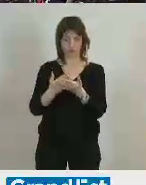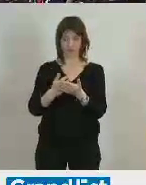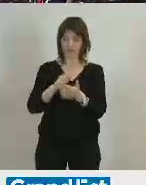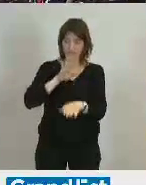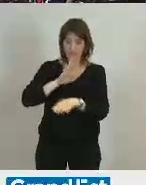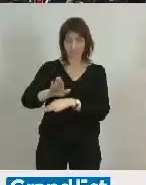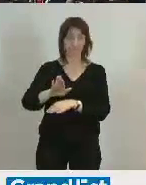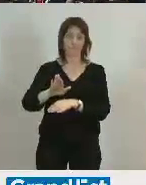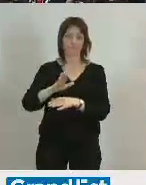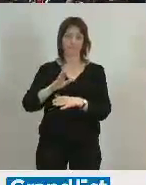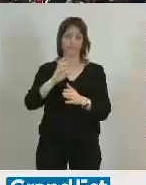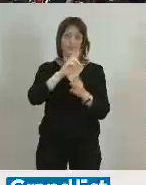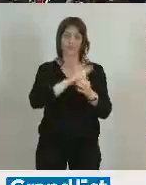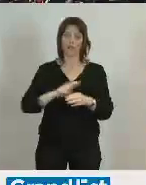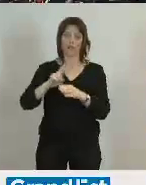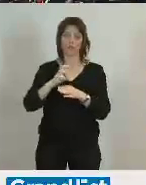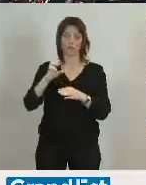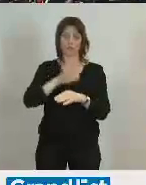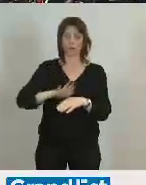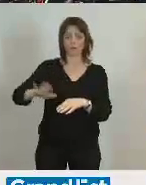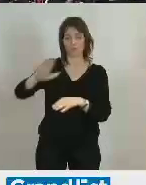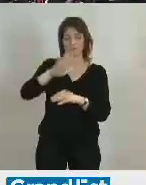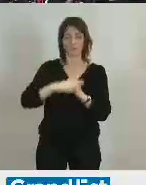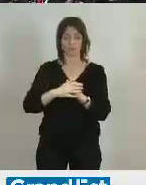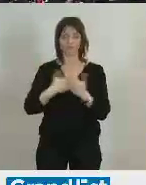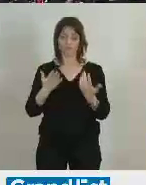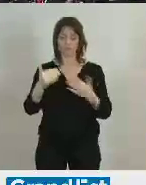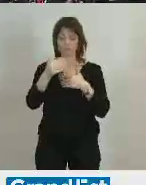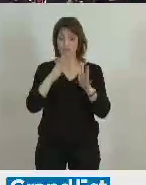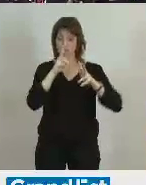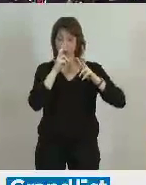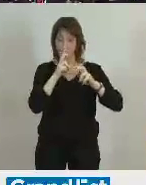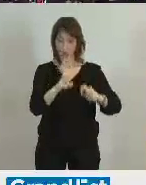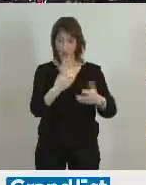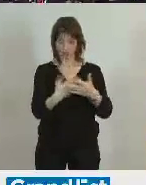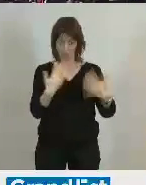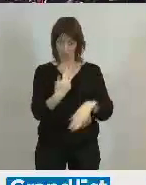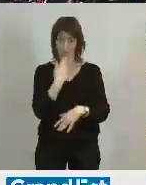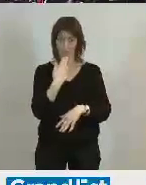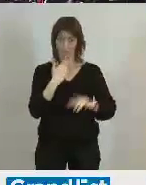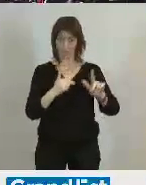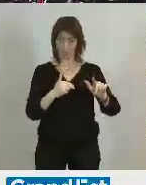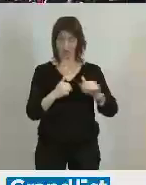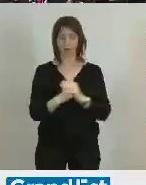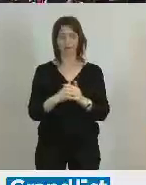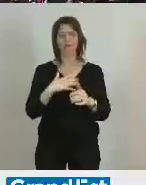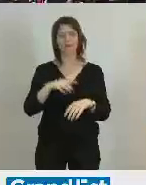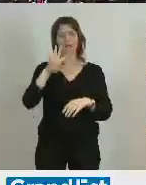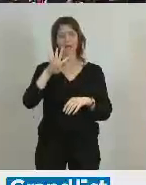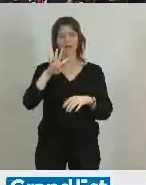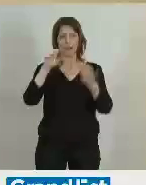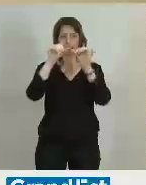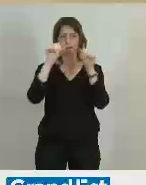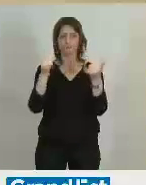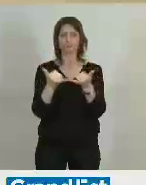Est qui allie pragmatisme et ambition. Le secteur recherche est dans la région Grand Est déjà performant. Les 4 prix Nobel en sont l'expression la plus